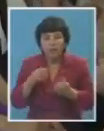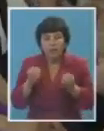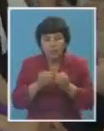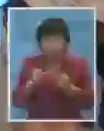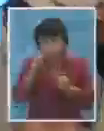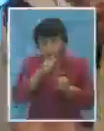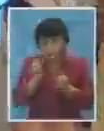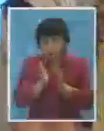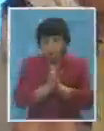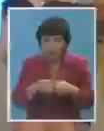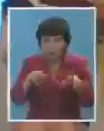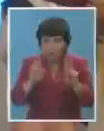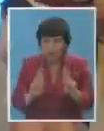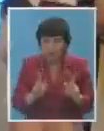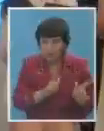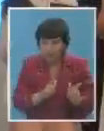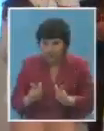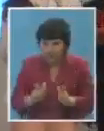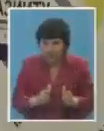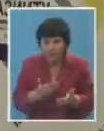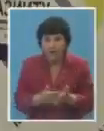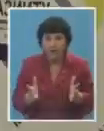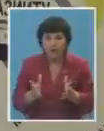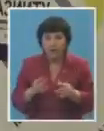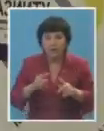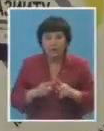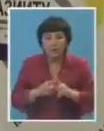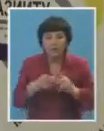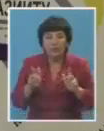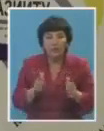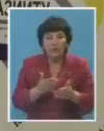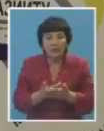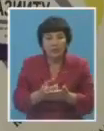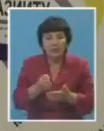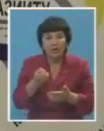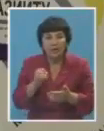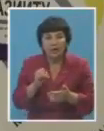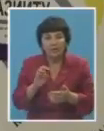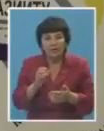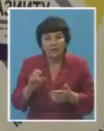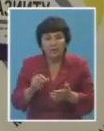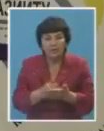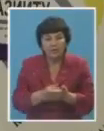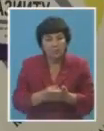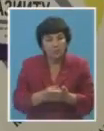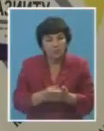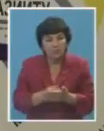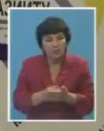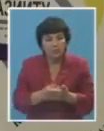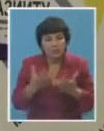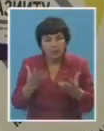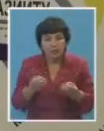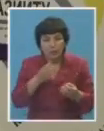жылдан бері сұранысқа сай маман иелерін дайындап келеді. Техникалық мамандықтардан IT саласы бойынша, енді